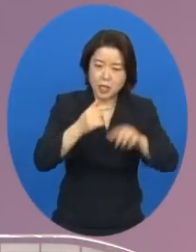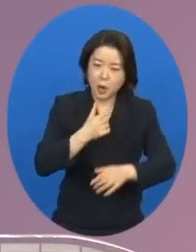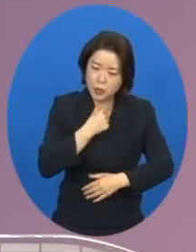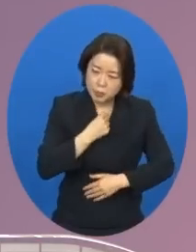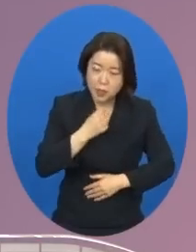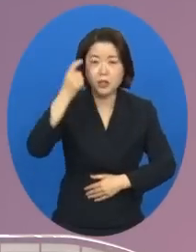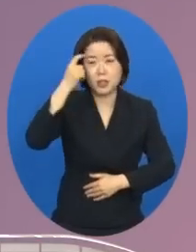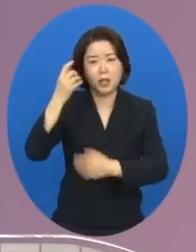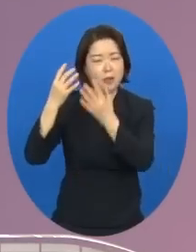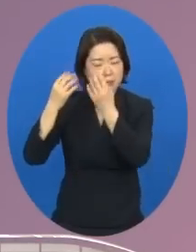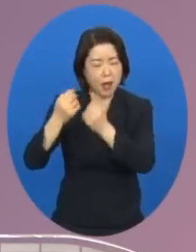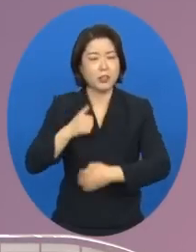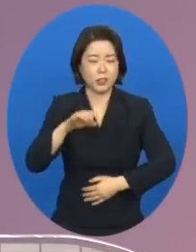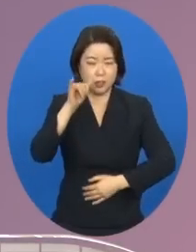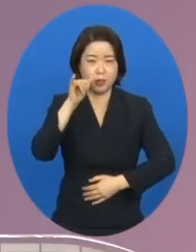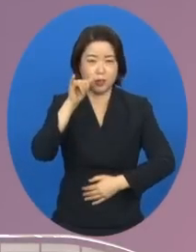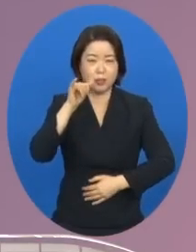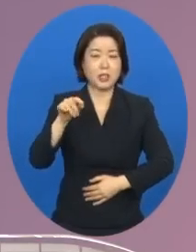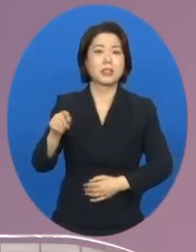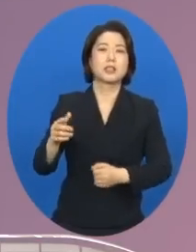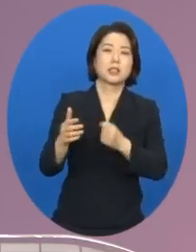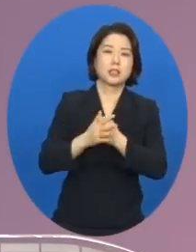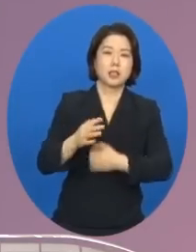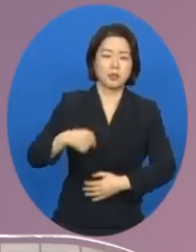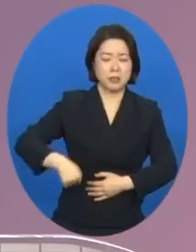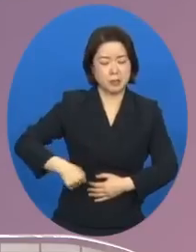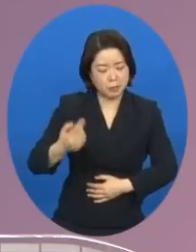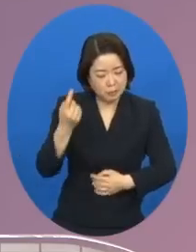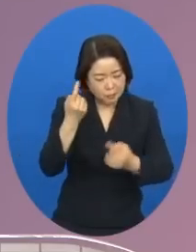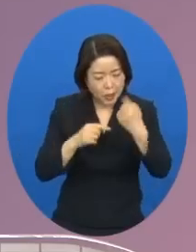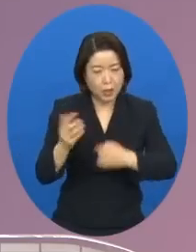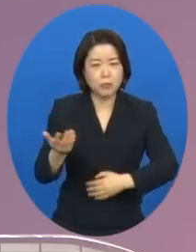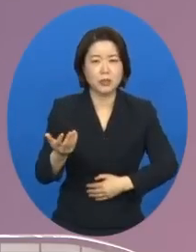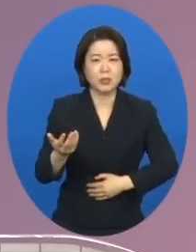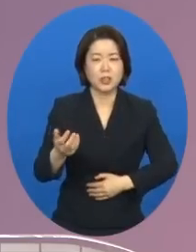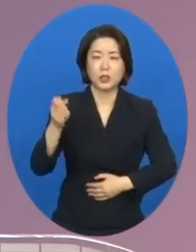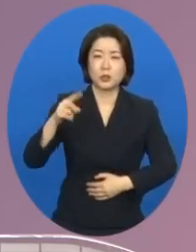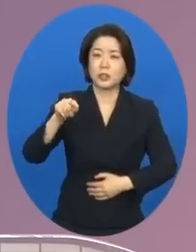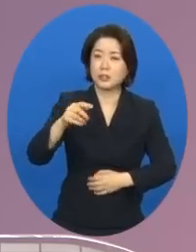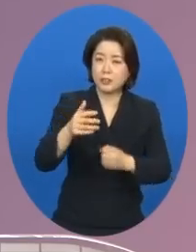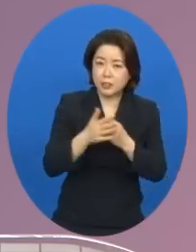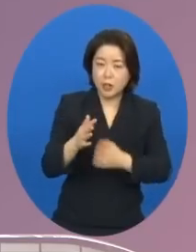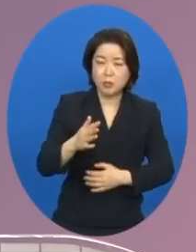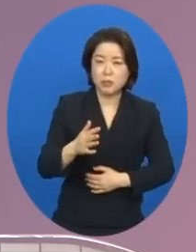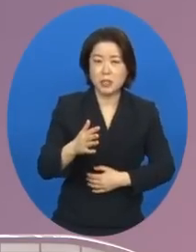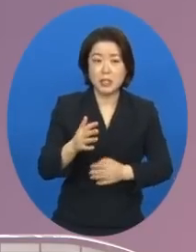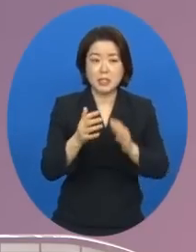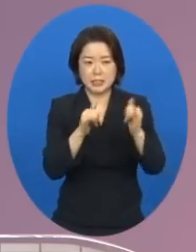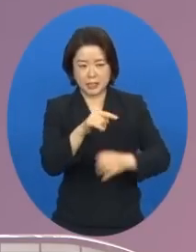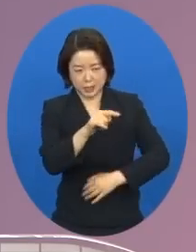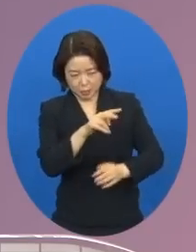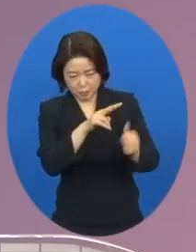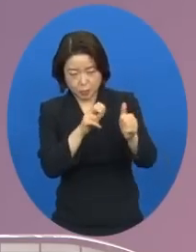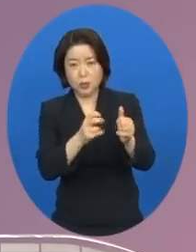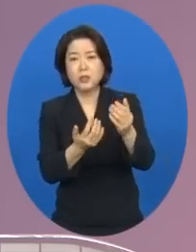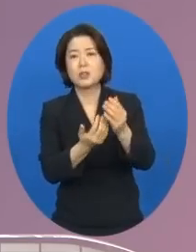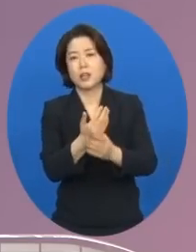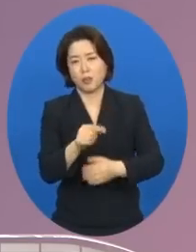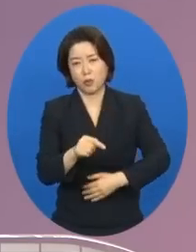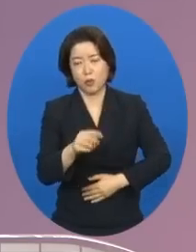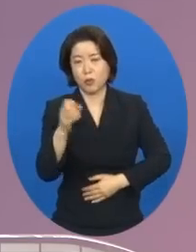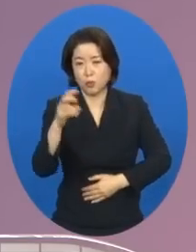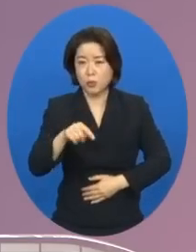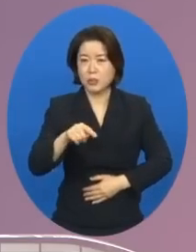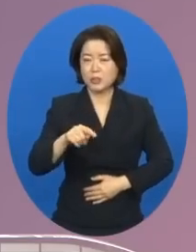했었습니다. 그것 때문에 속상하고 그것 때문에 정말 사람이 밉고 그것